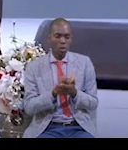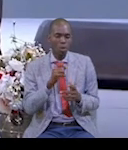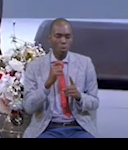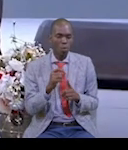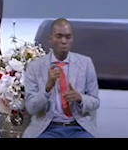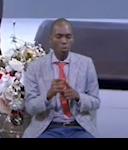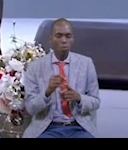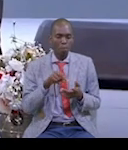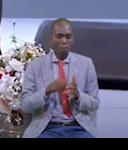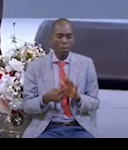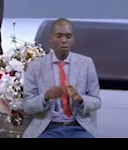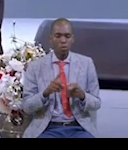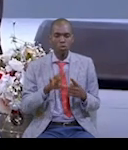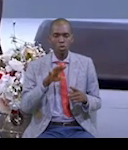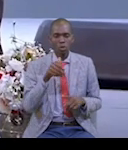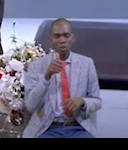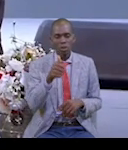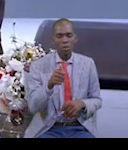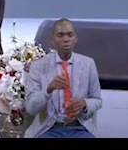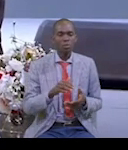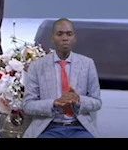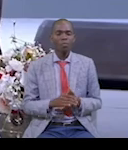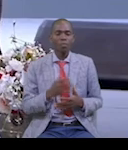మీలో ఉన్న దాన్ని దానిలో నుంచి మీరు తీసుకుంటే,